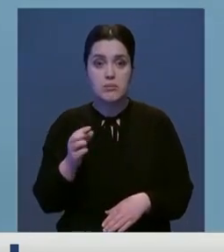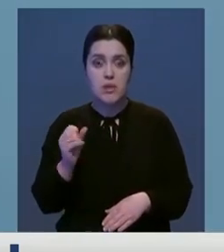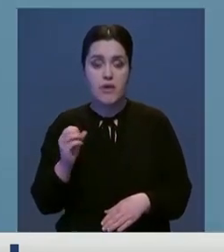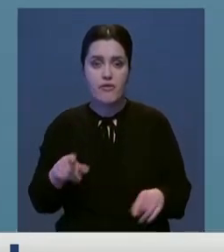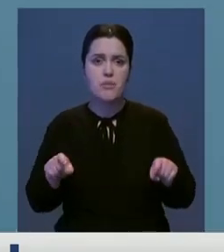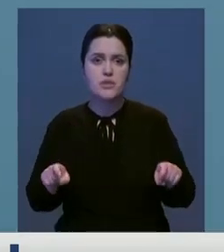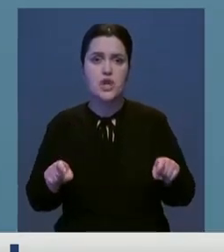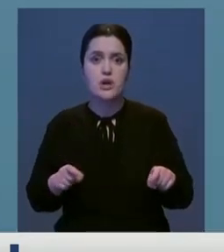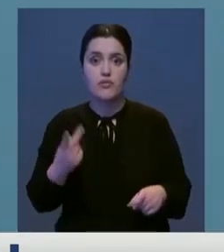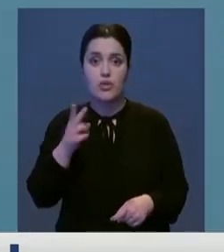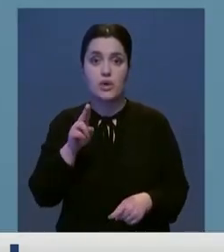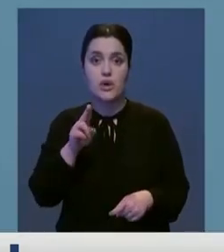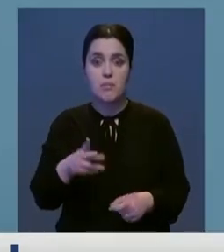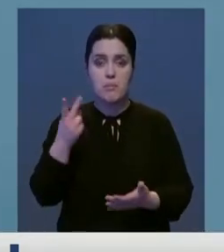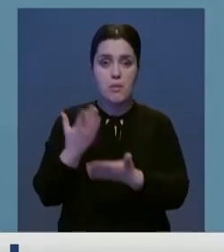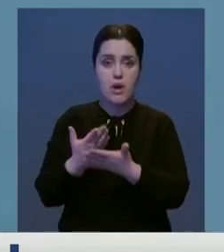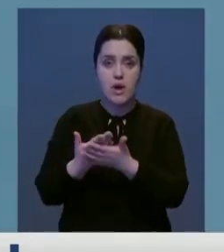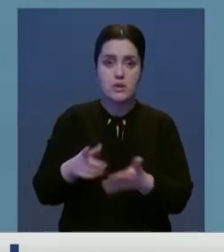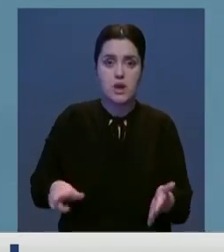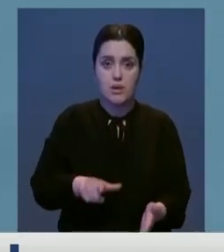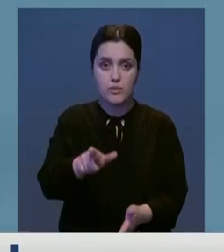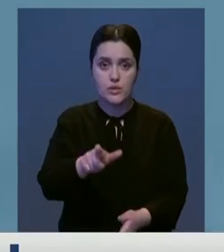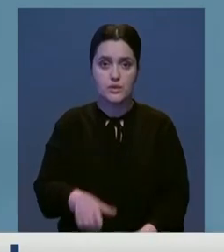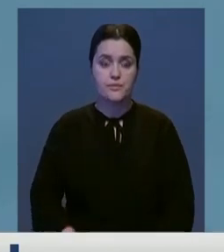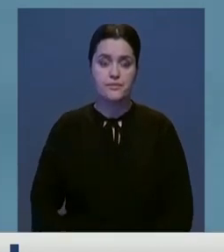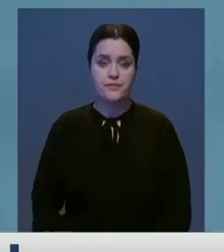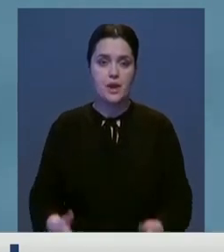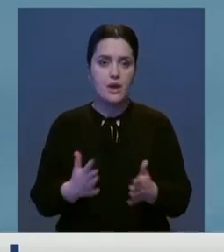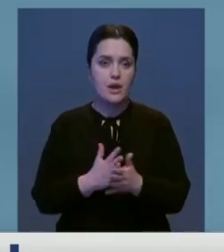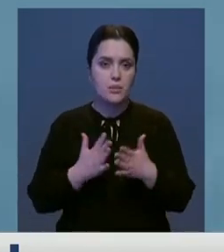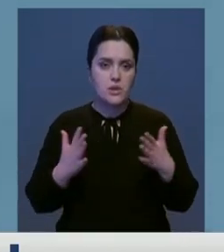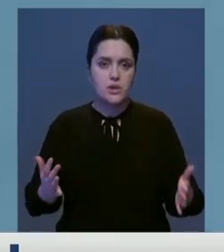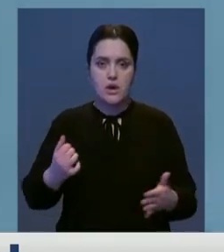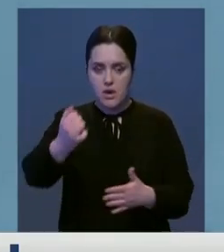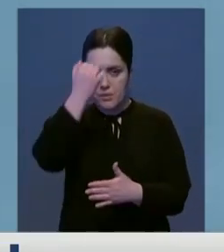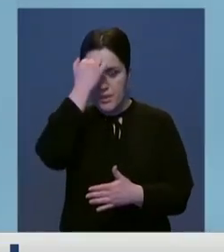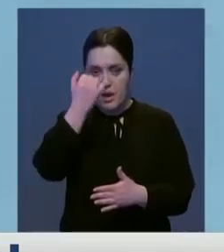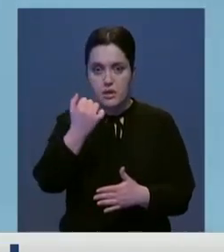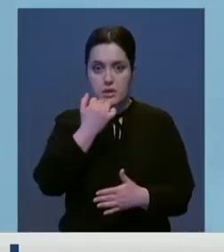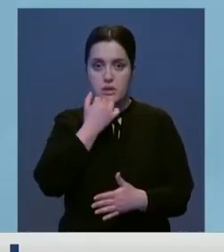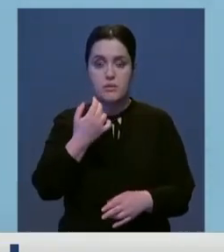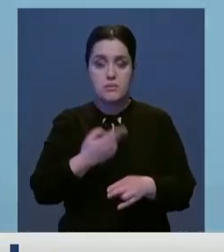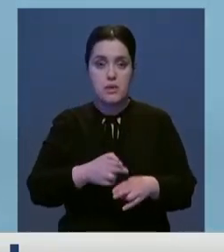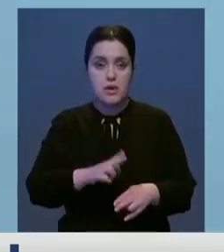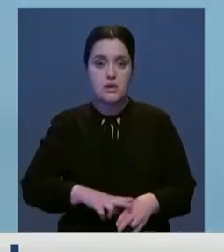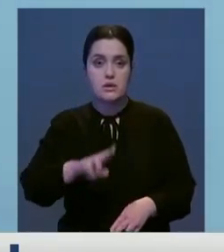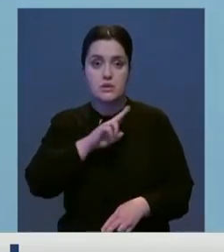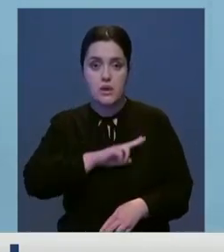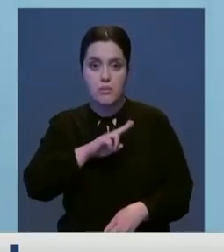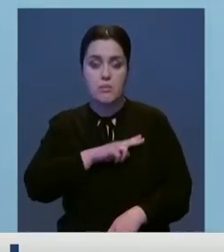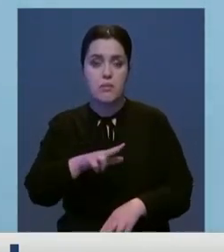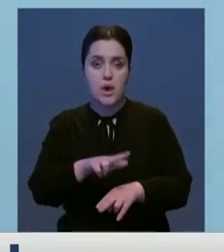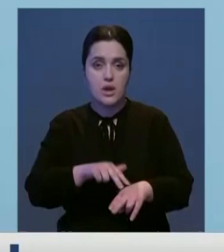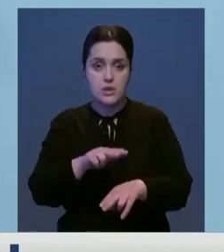2 километров впереди колонны, указывая путь. Огромную благодарность выражаю сотрудникам полиции, вот таким